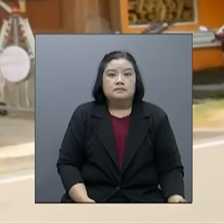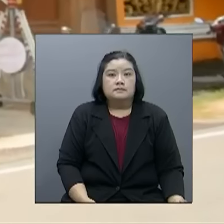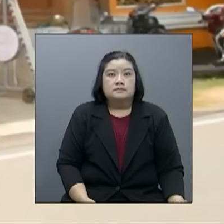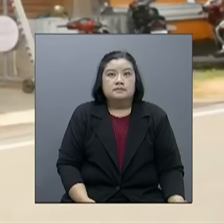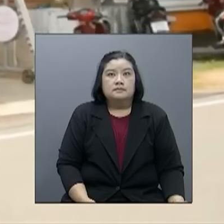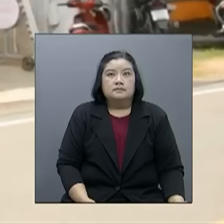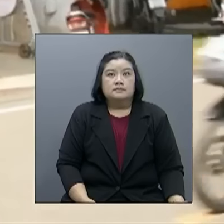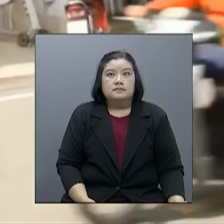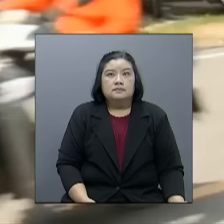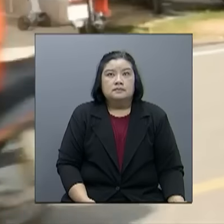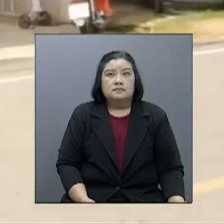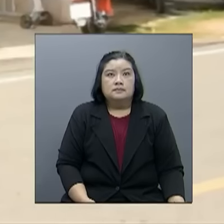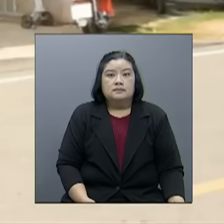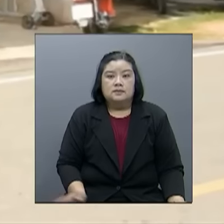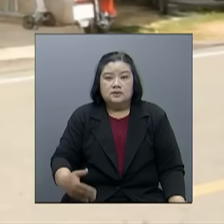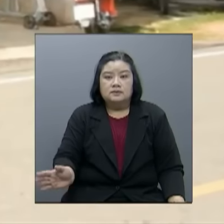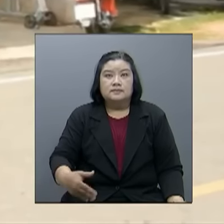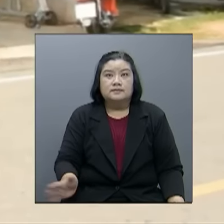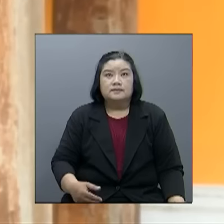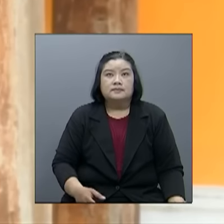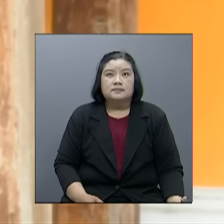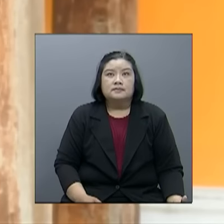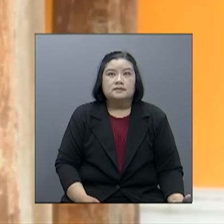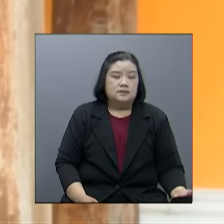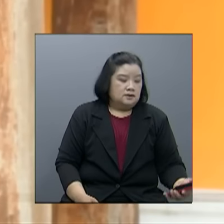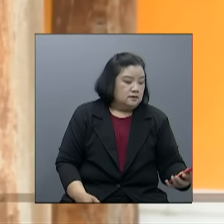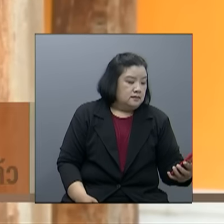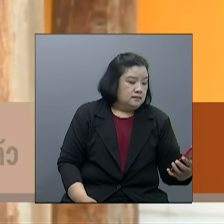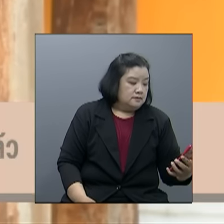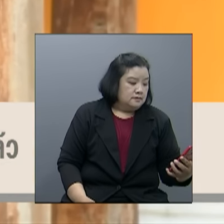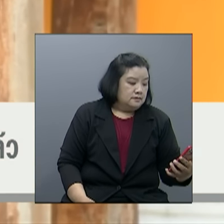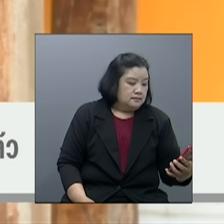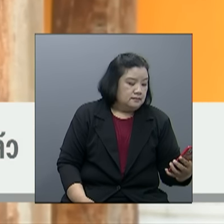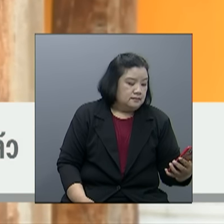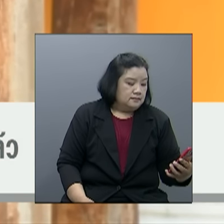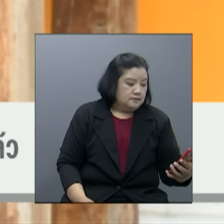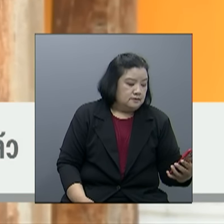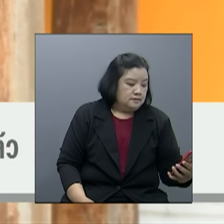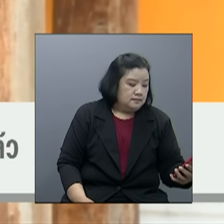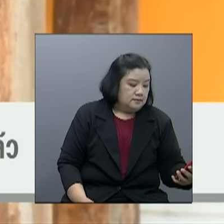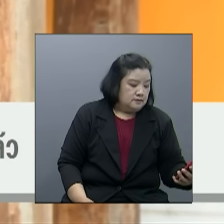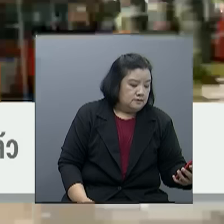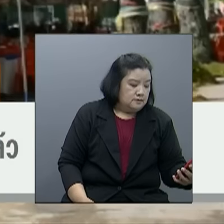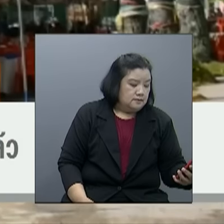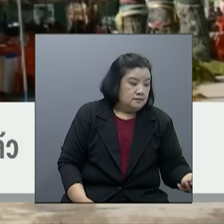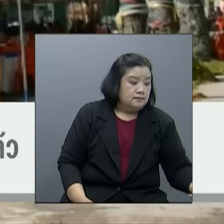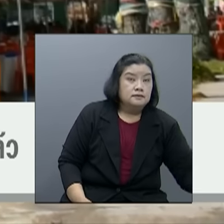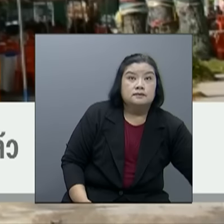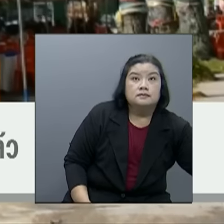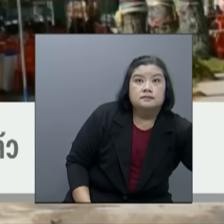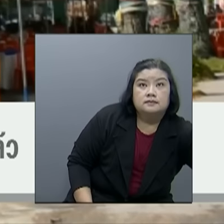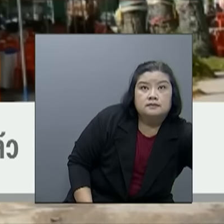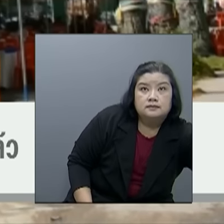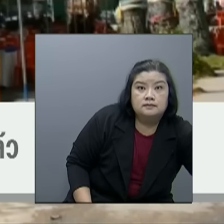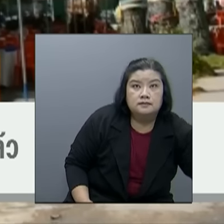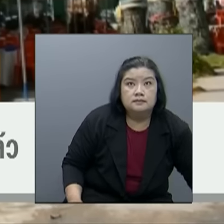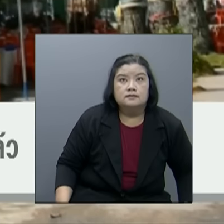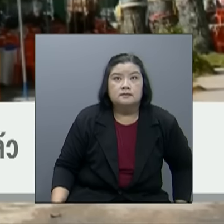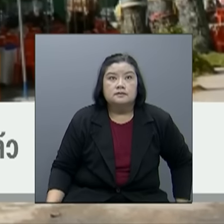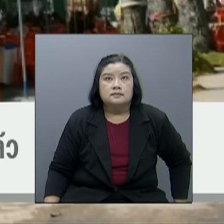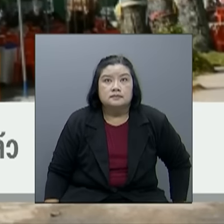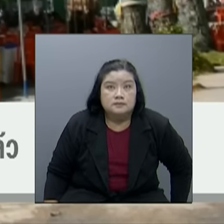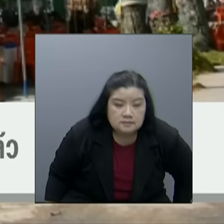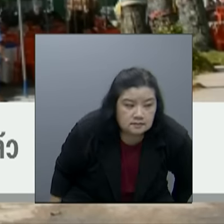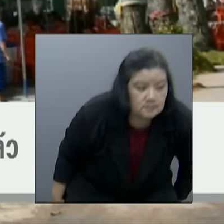ญาติของนายนพพรเรือนมาอายุ 35ปีพนักงานบริษัทมาบตาพุแทงค์เทมินอลจำกัดในนิคมอุตสาหกรรมมาบตาพุท